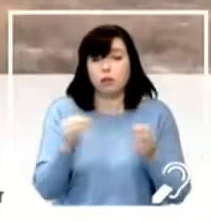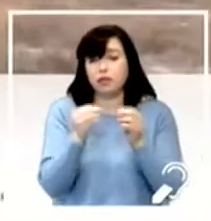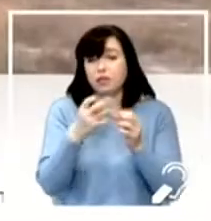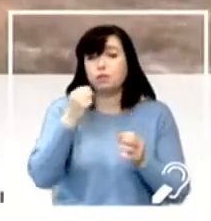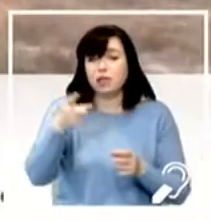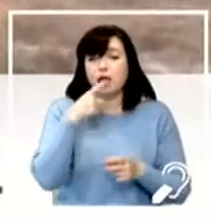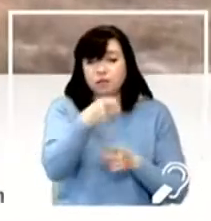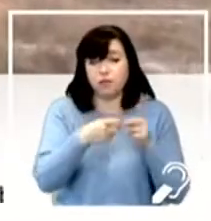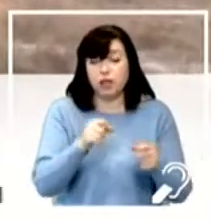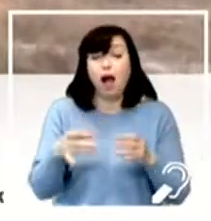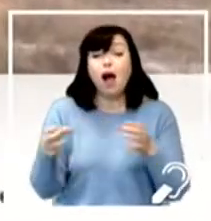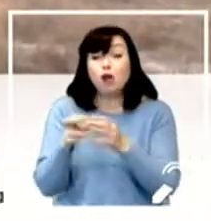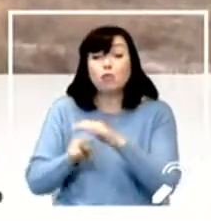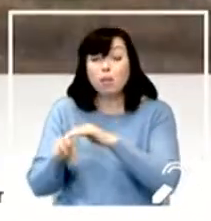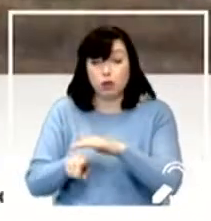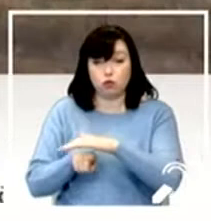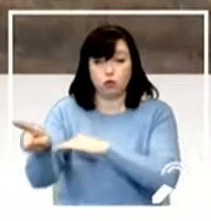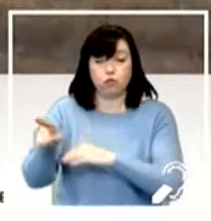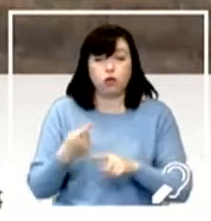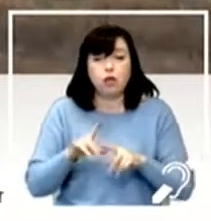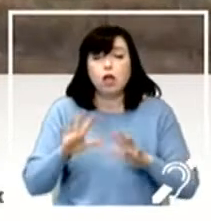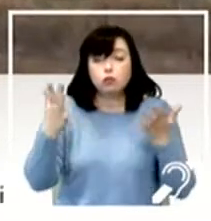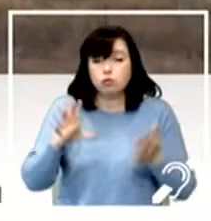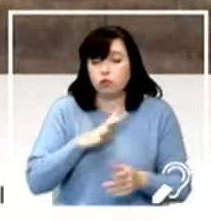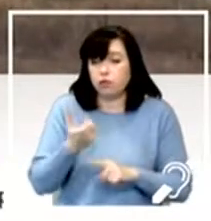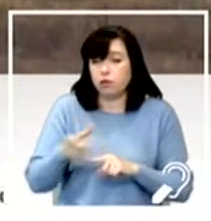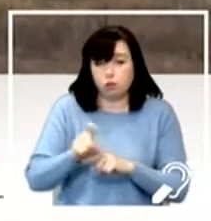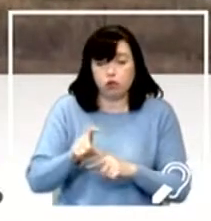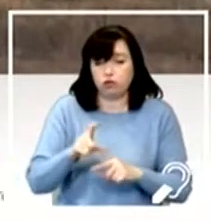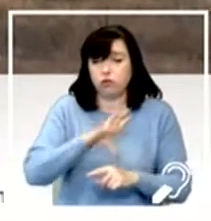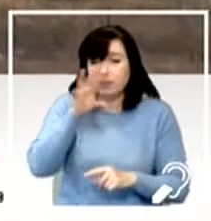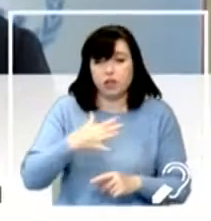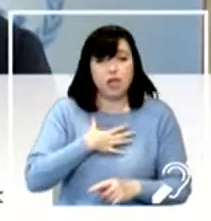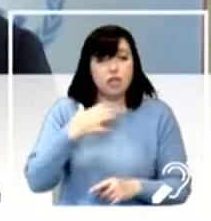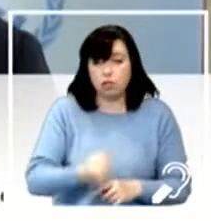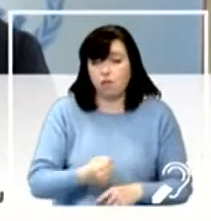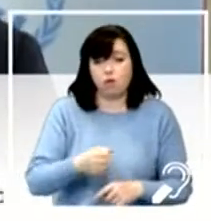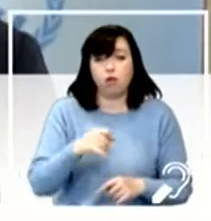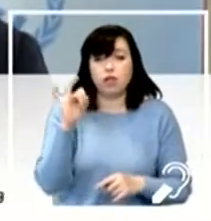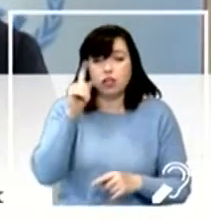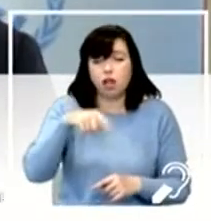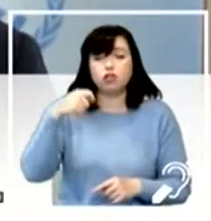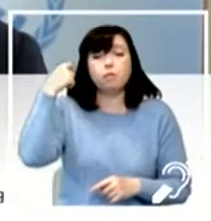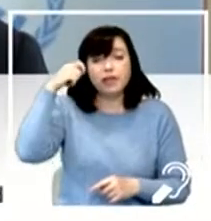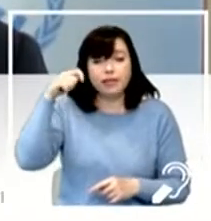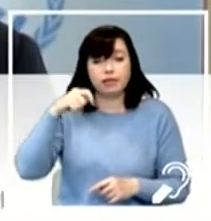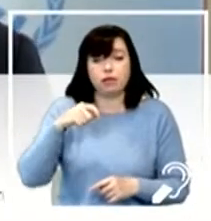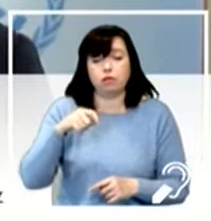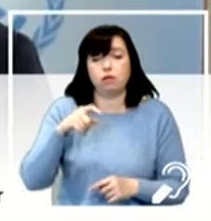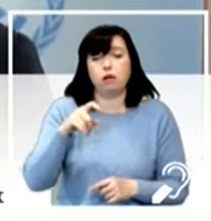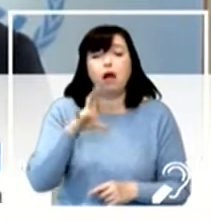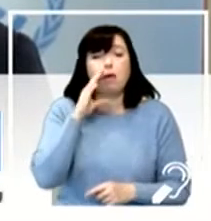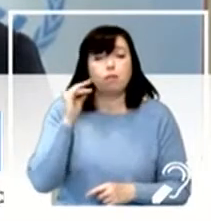armă, iar grupul de migranți a fugit. Incidentul a fost aspru condamnat și de președintele Bulgariei. Аз очаквам